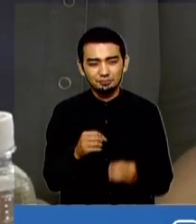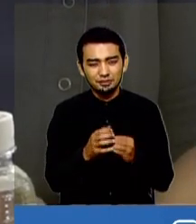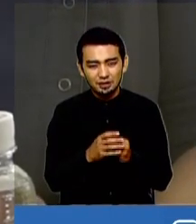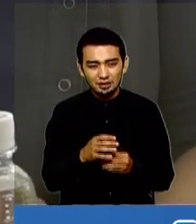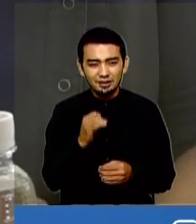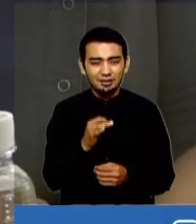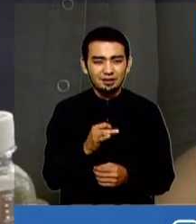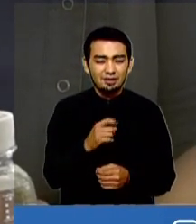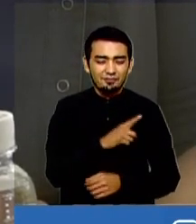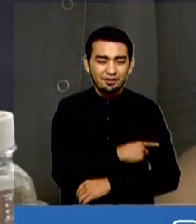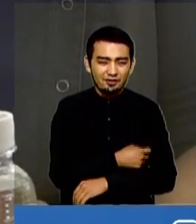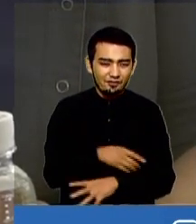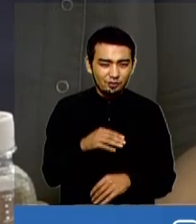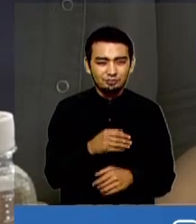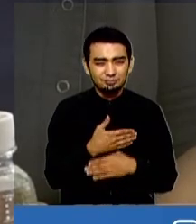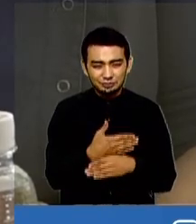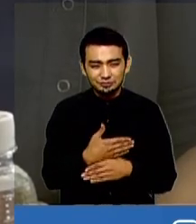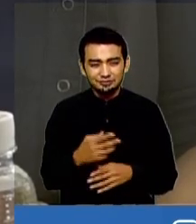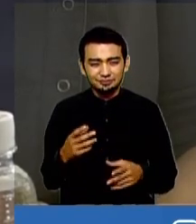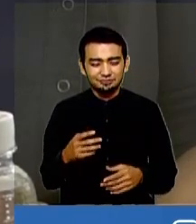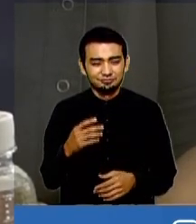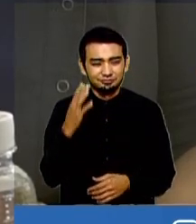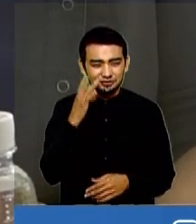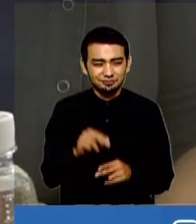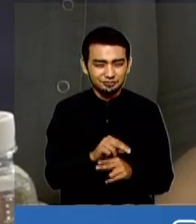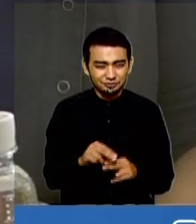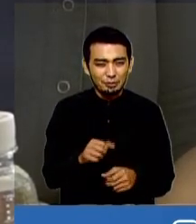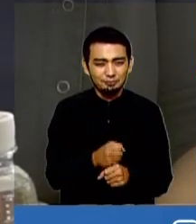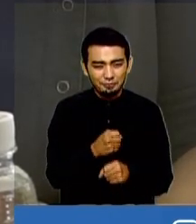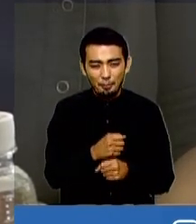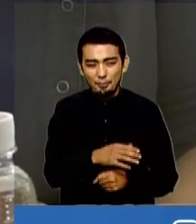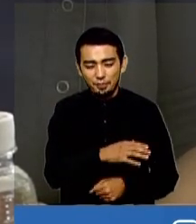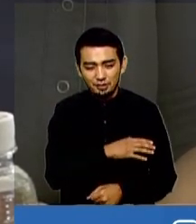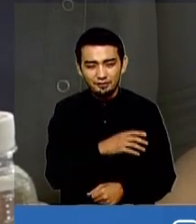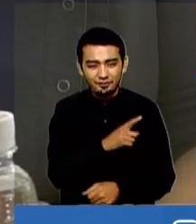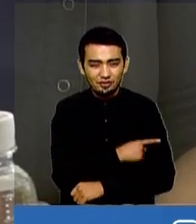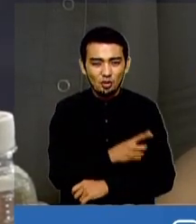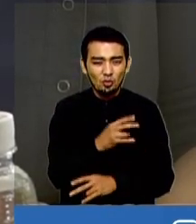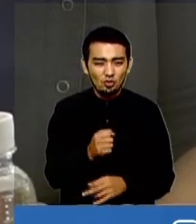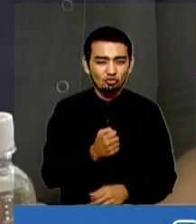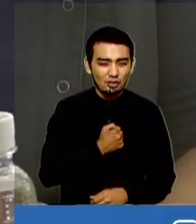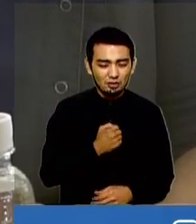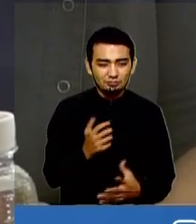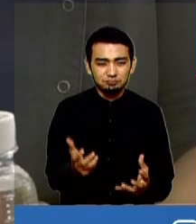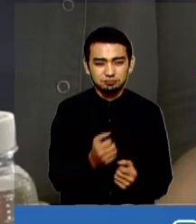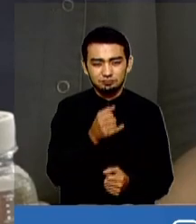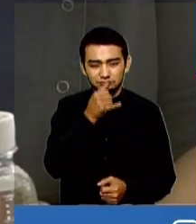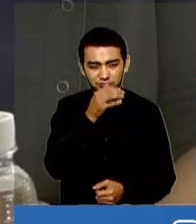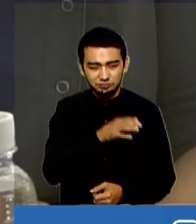врачи проводили все необходимые реанимационные мероприятия, но, к сожалению, безуспешно.